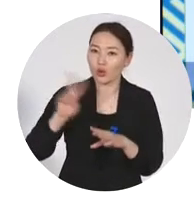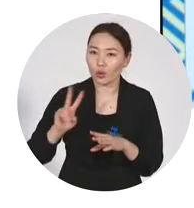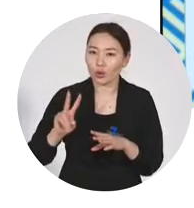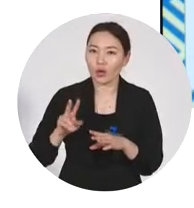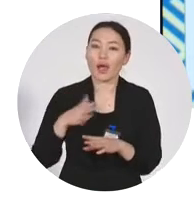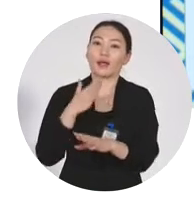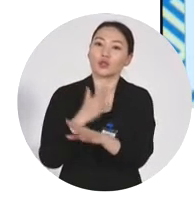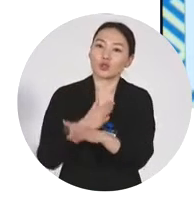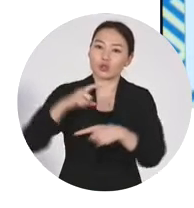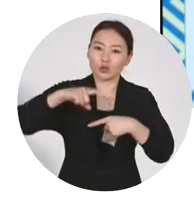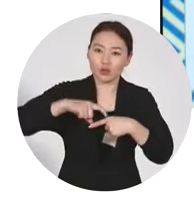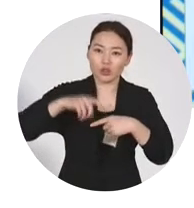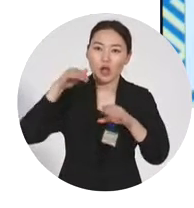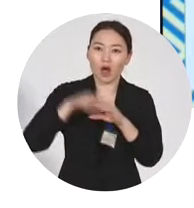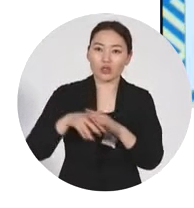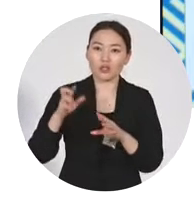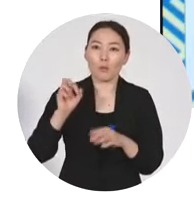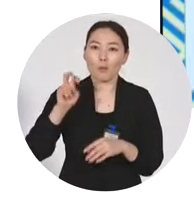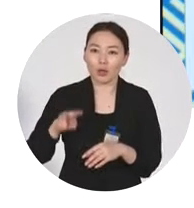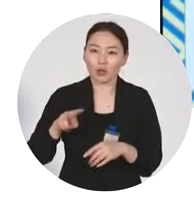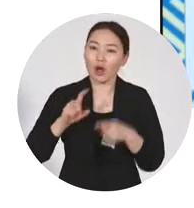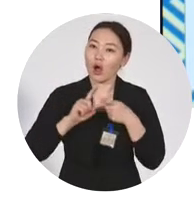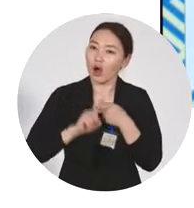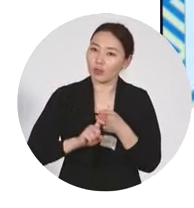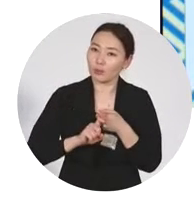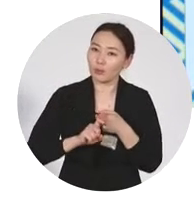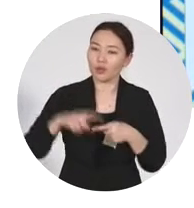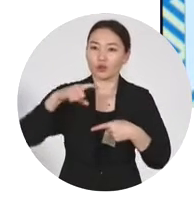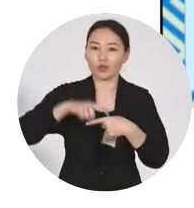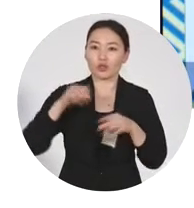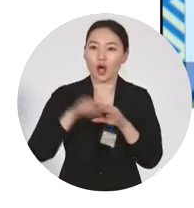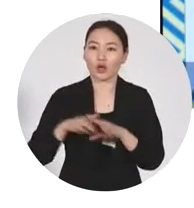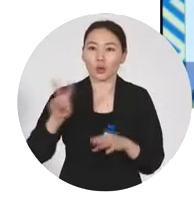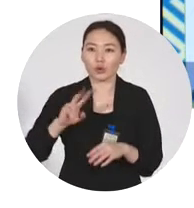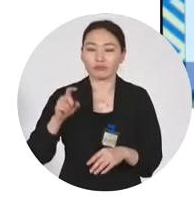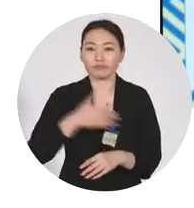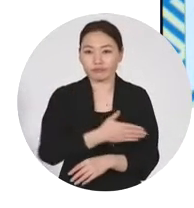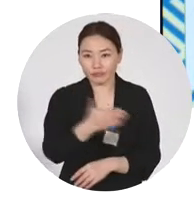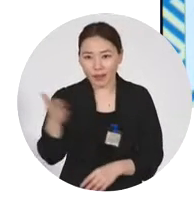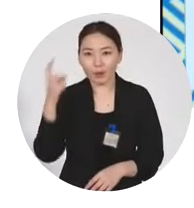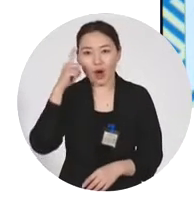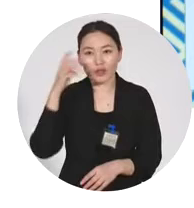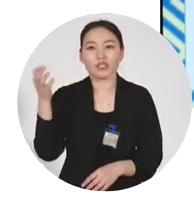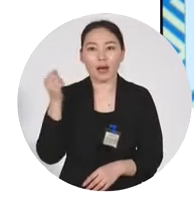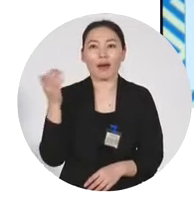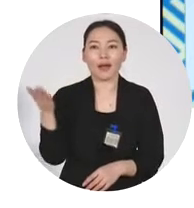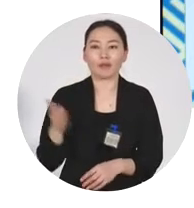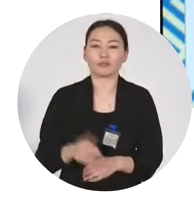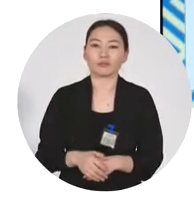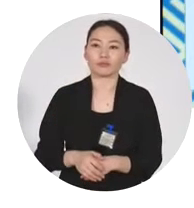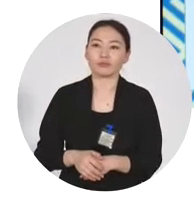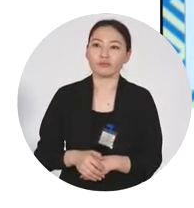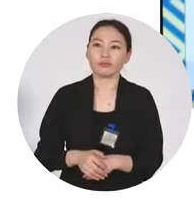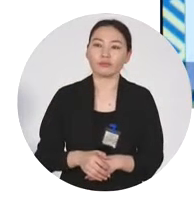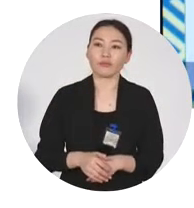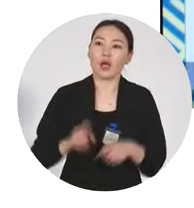үүний дараа бид нар холбох нөхцлөө хоёр ангилдаг. За тодтохоо холбох нөхцөл, нөхцөлдүүл холбох нөхцөл гэж хоёр